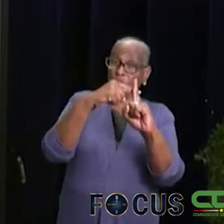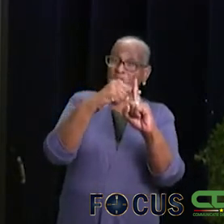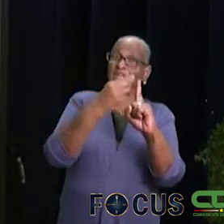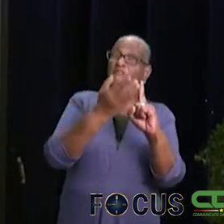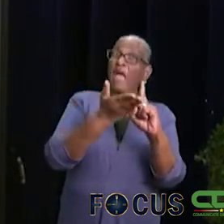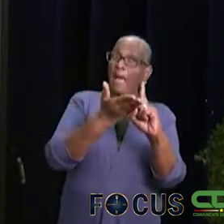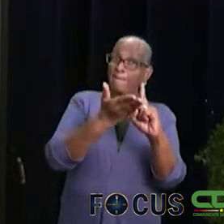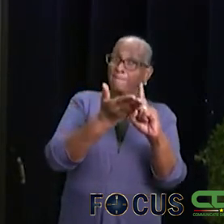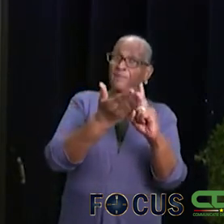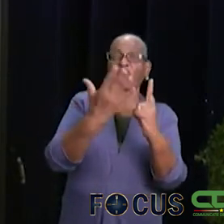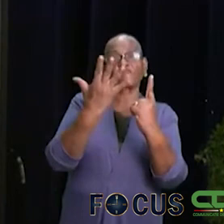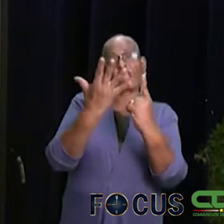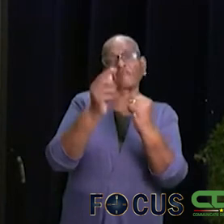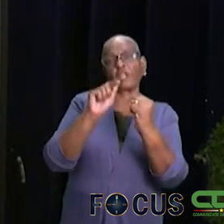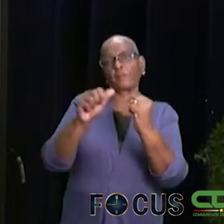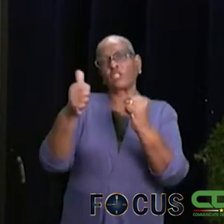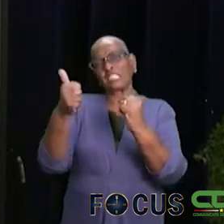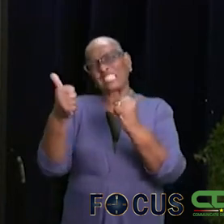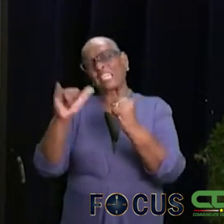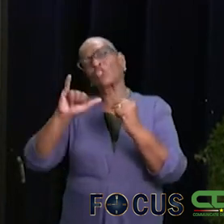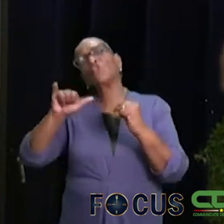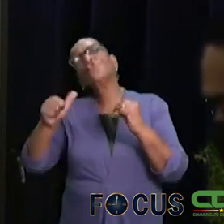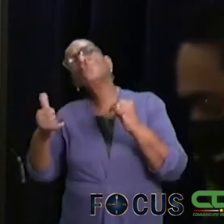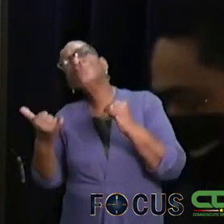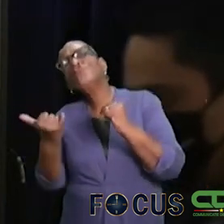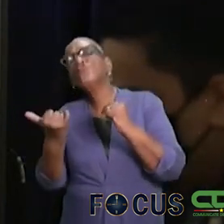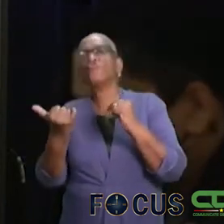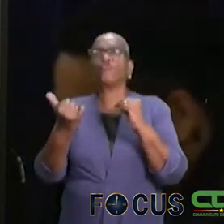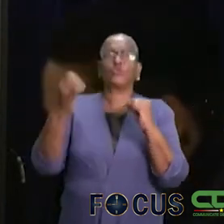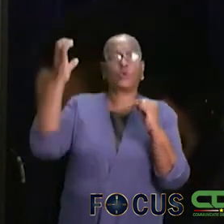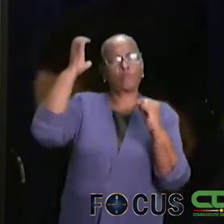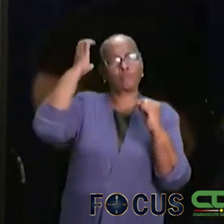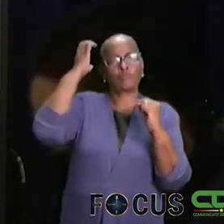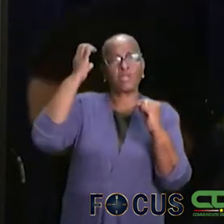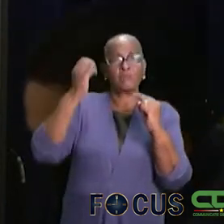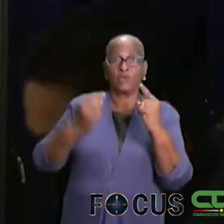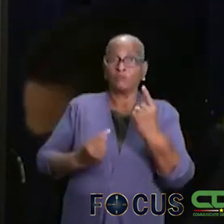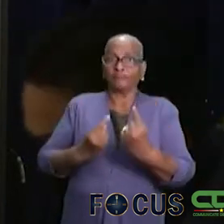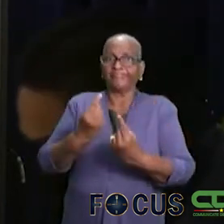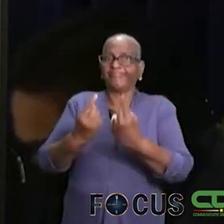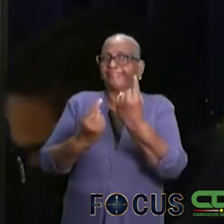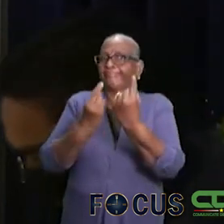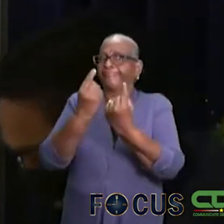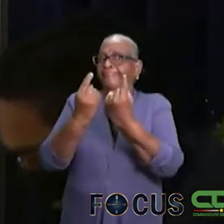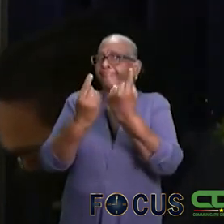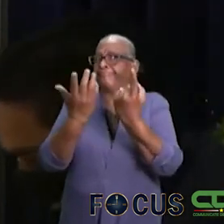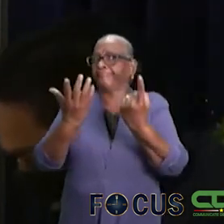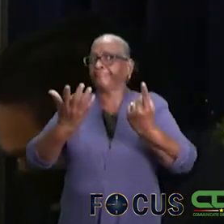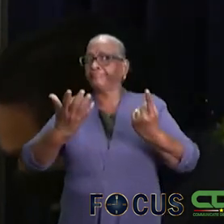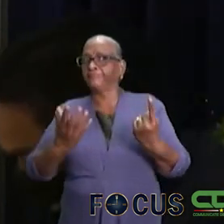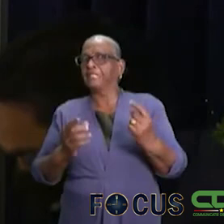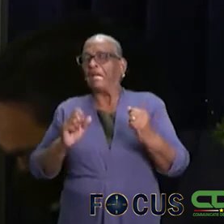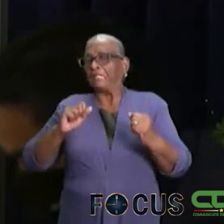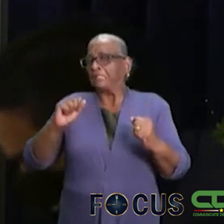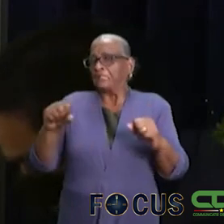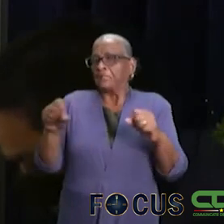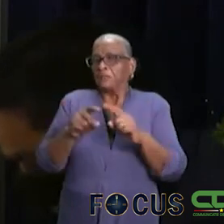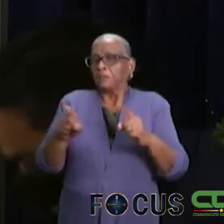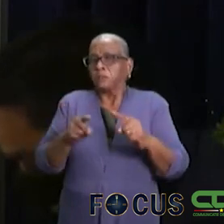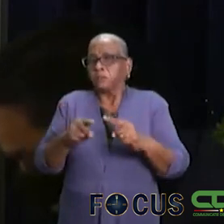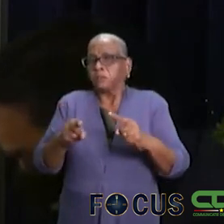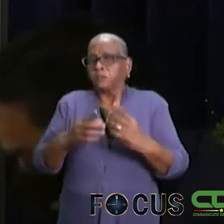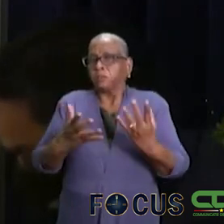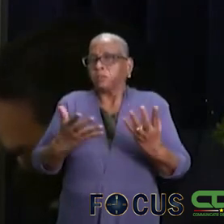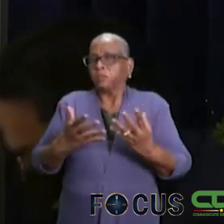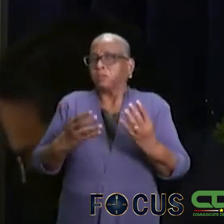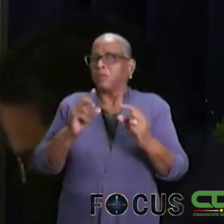we 15,6 nieuwe cases. Er is behoorlijke groei. Mogelijk, het gaat hard. We hopen niet dat